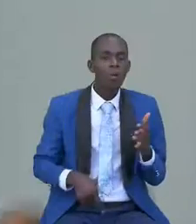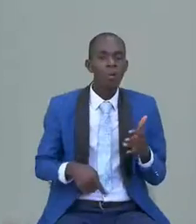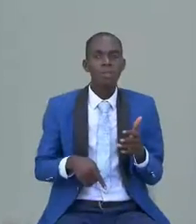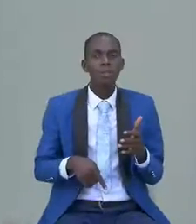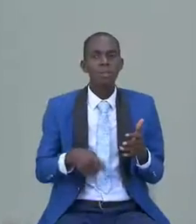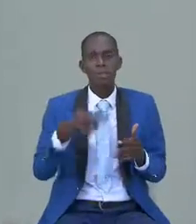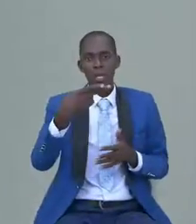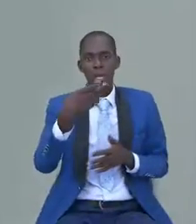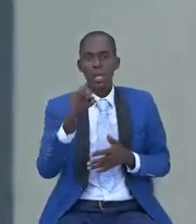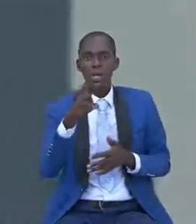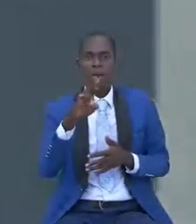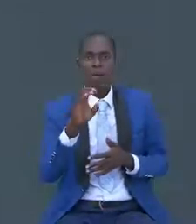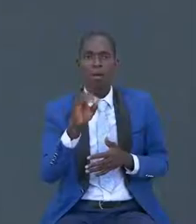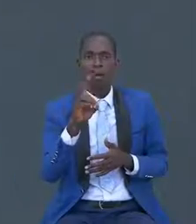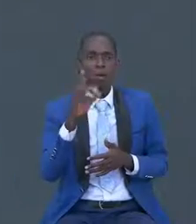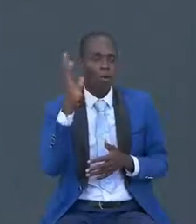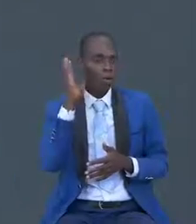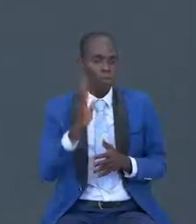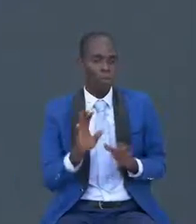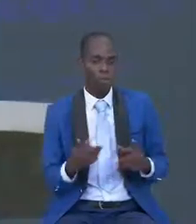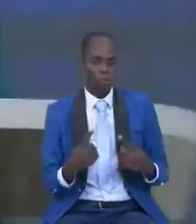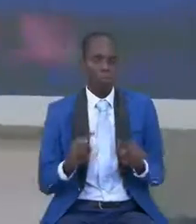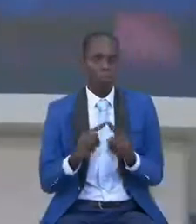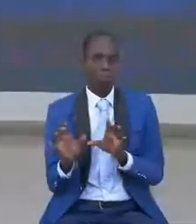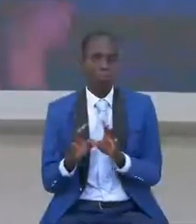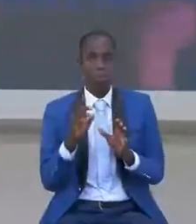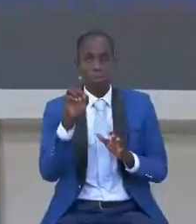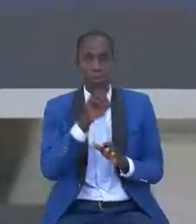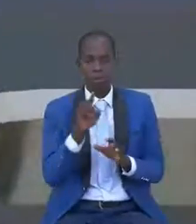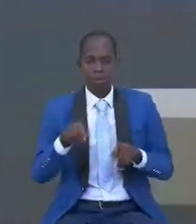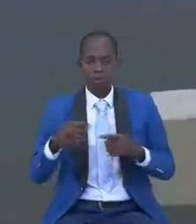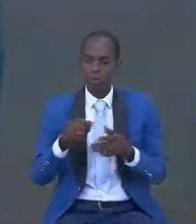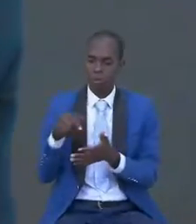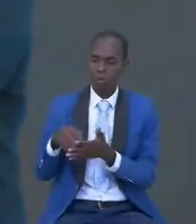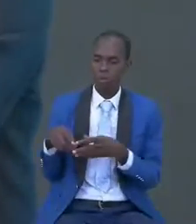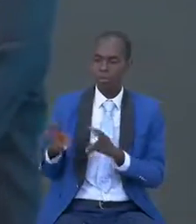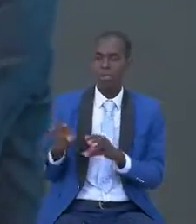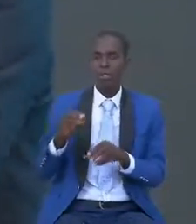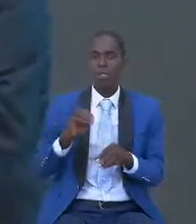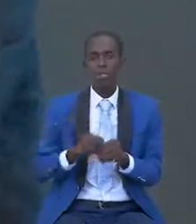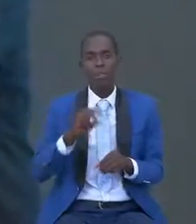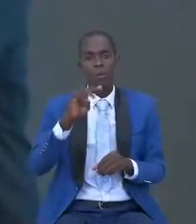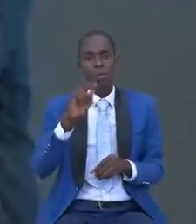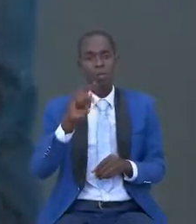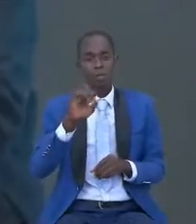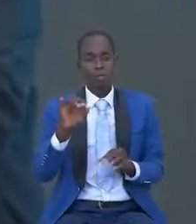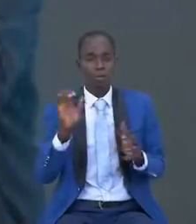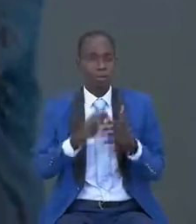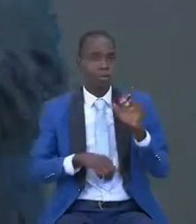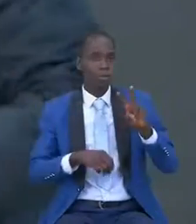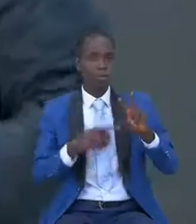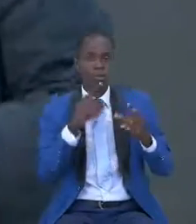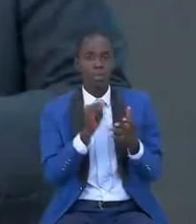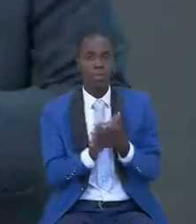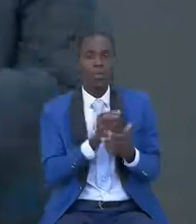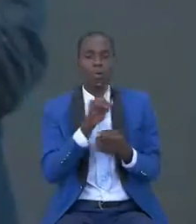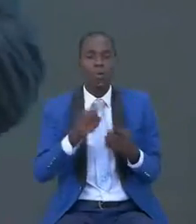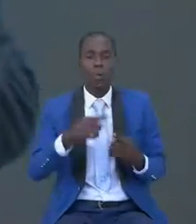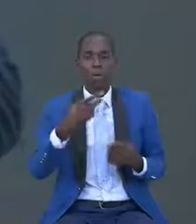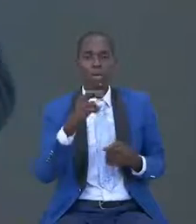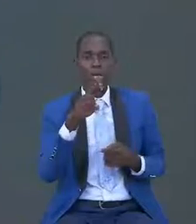Hérode veut essayer de faire, alors va par tel chemin. En Matthieu chapitre 2, quand Hérode est mort, l'ange a